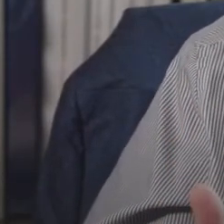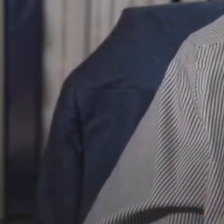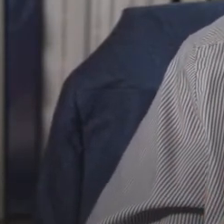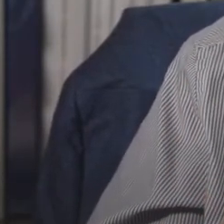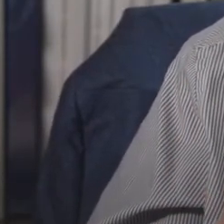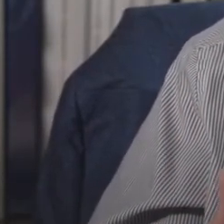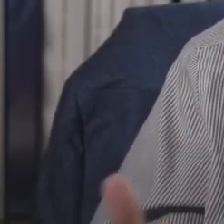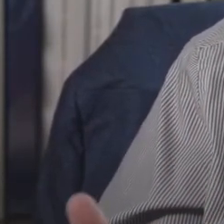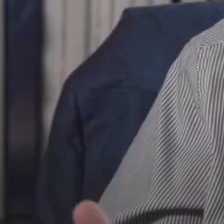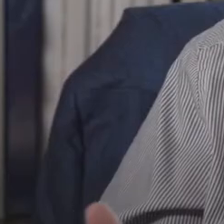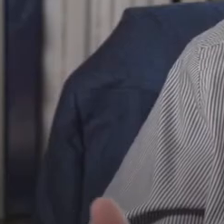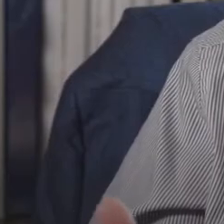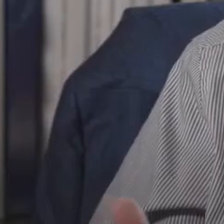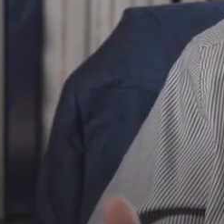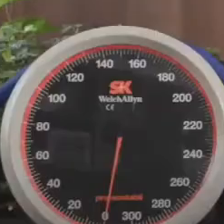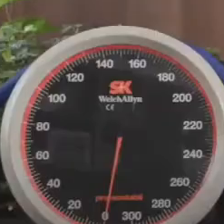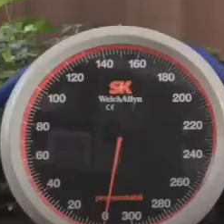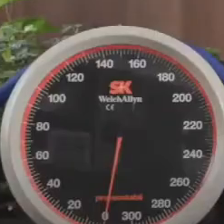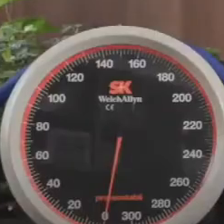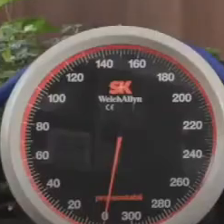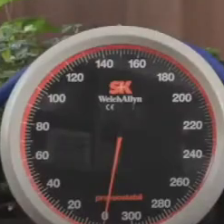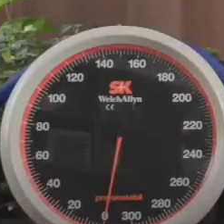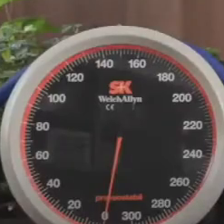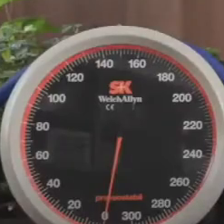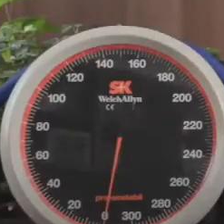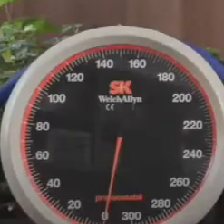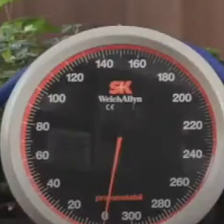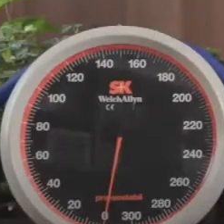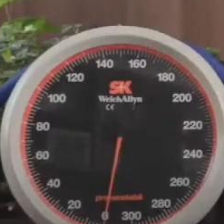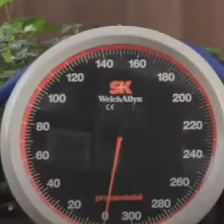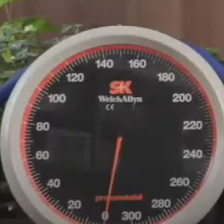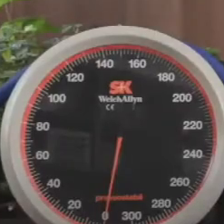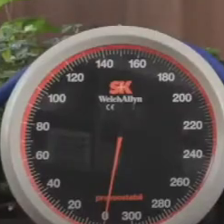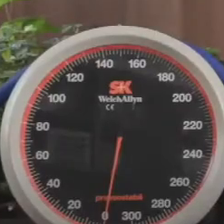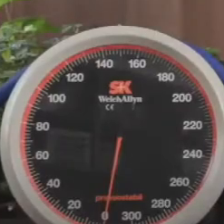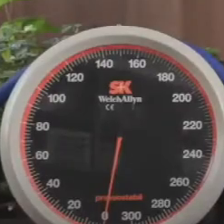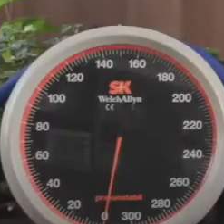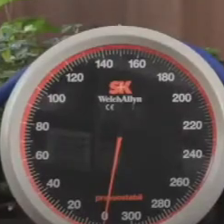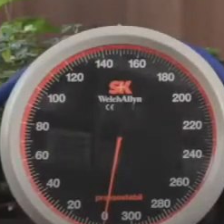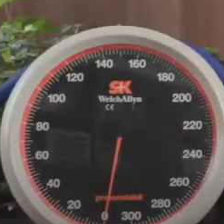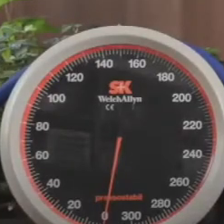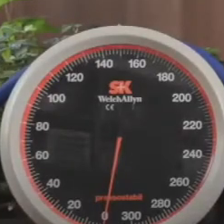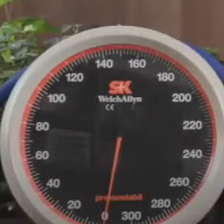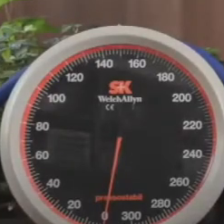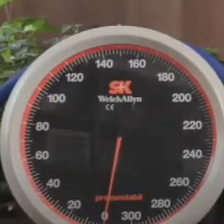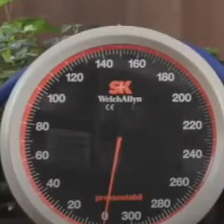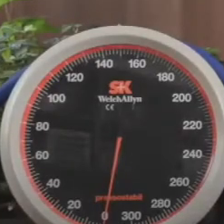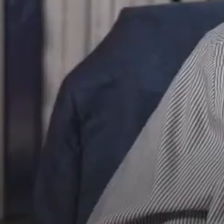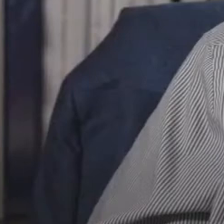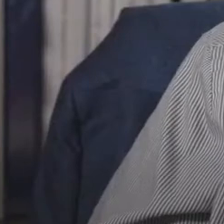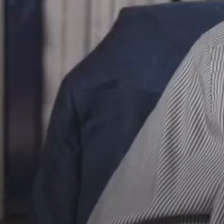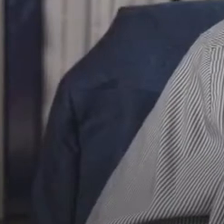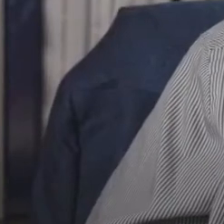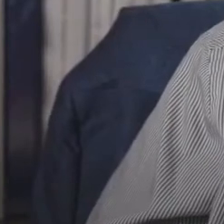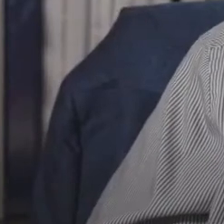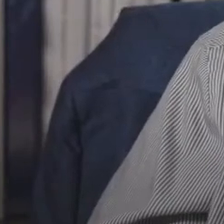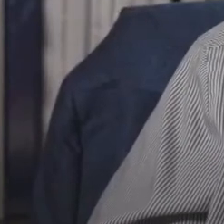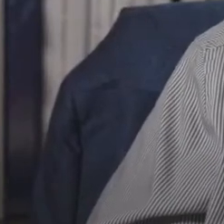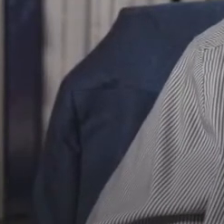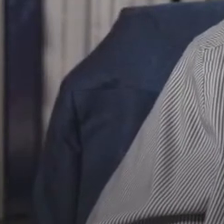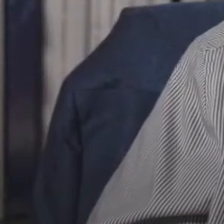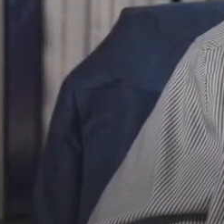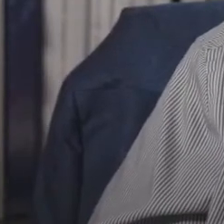Van zwangerschappen die blijven bestaan. Ja, en dan hoort u dat er een gezonde baby geboren wordt. Wat voelt u dan? Nou, dan ben ik heel blij dat